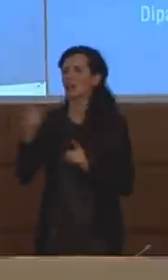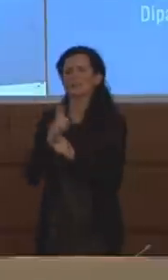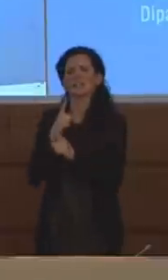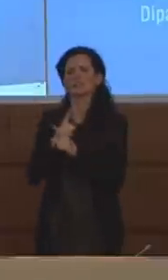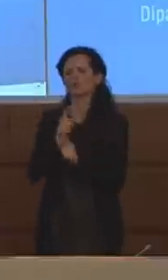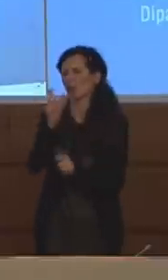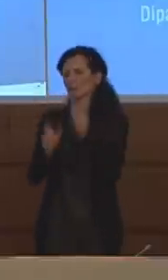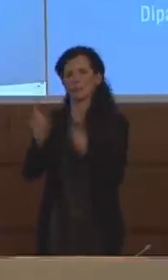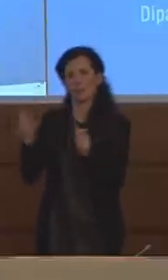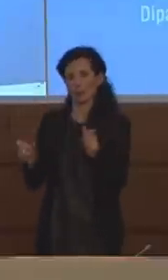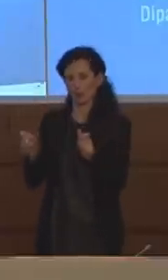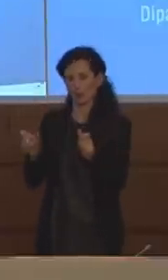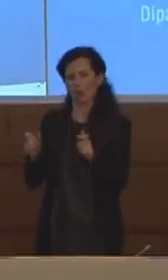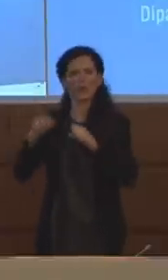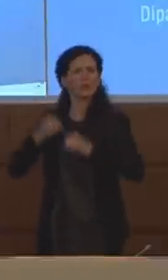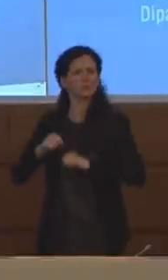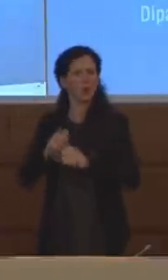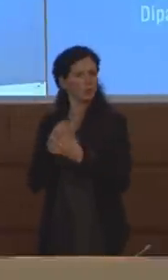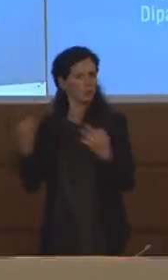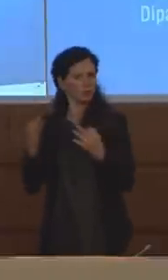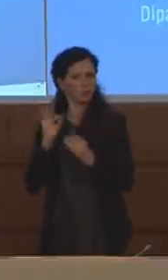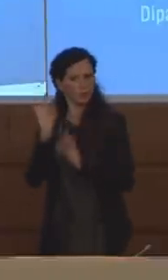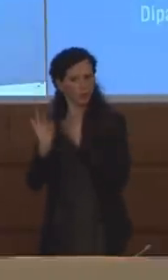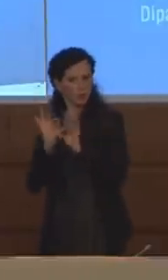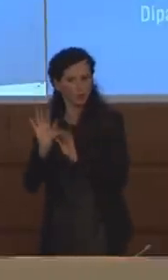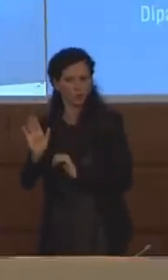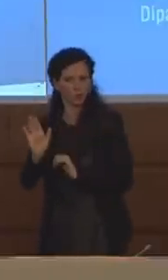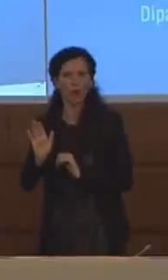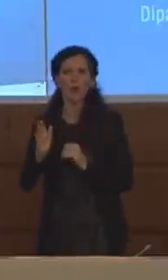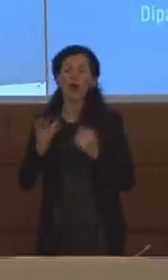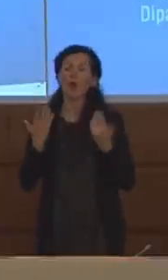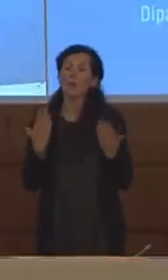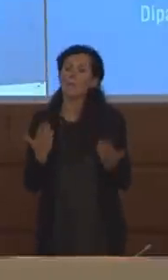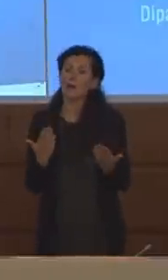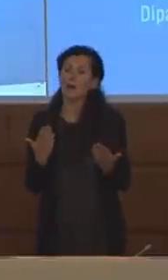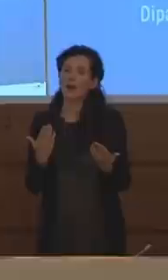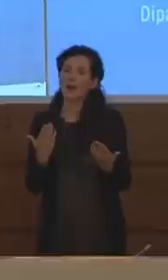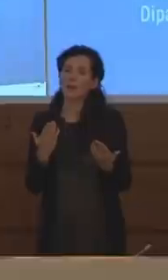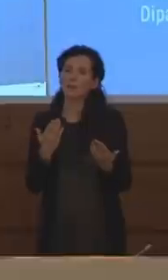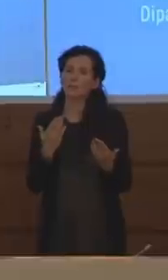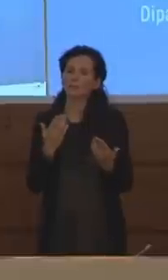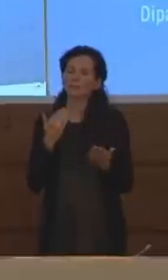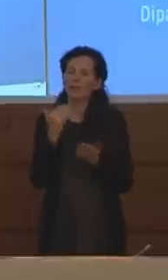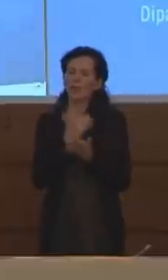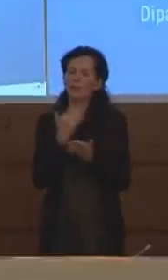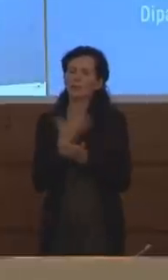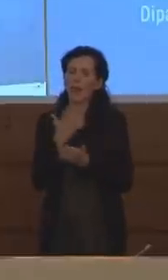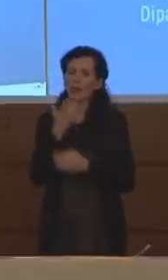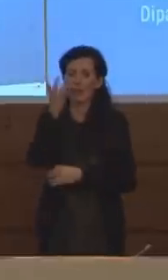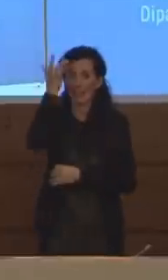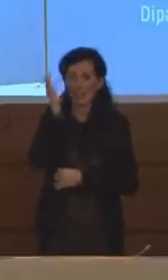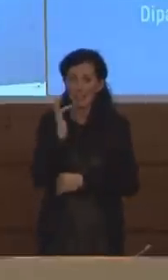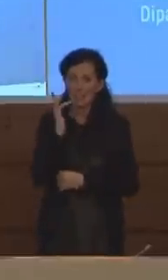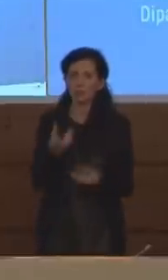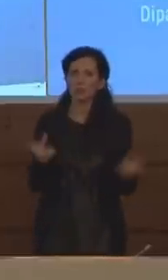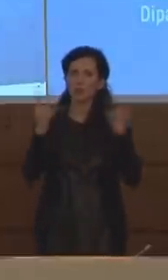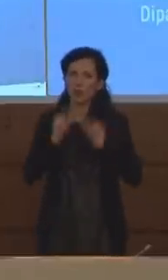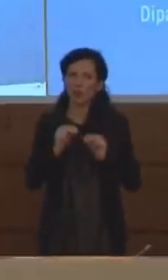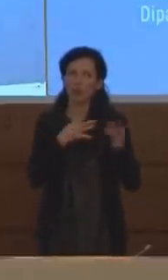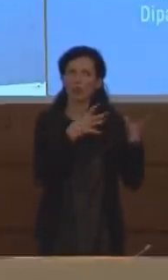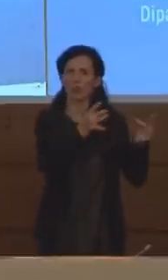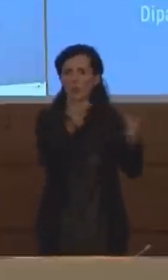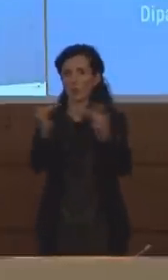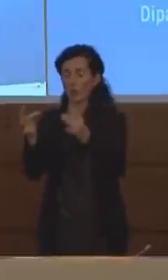possiamo avere queste le dobbiamo declinare in maniera tale però che il rischio sia ridotto quindi stiamo studiando stiamo